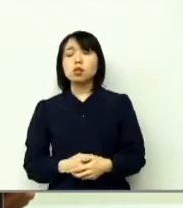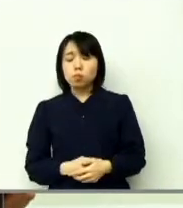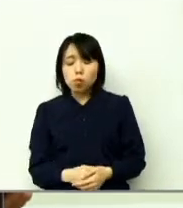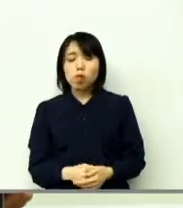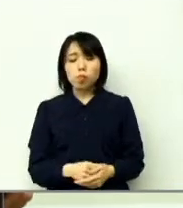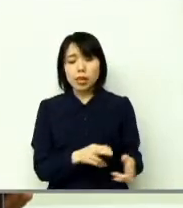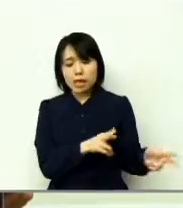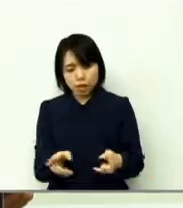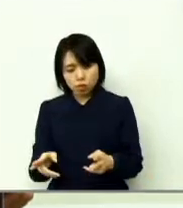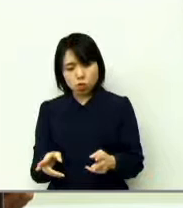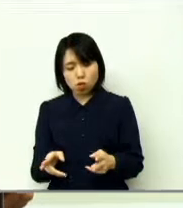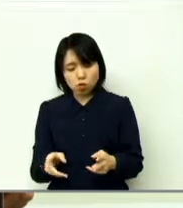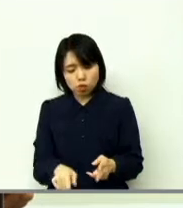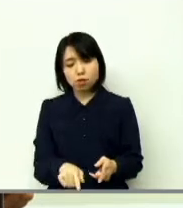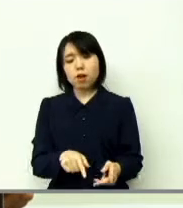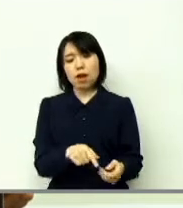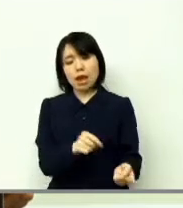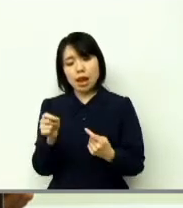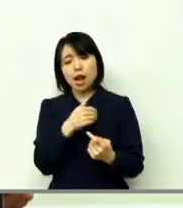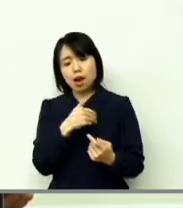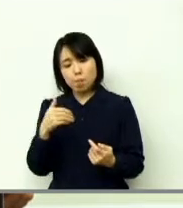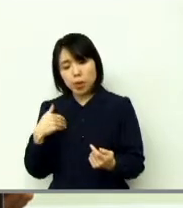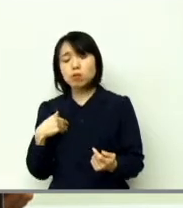るご家庭によっ